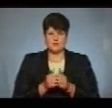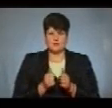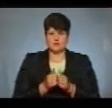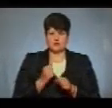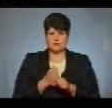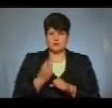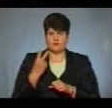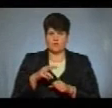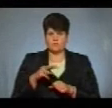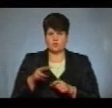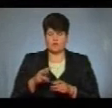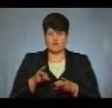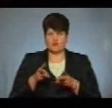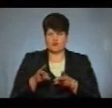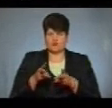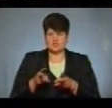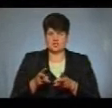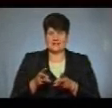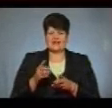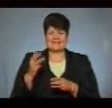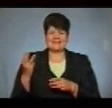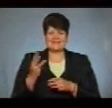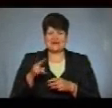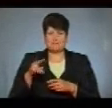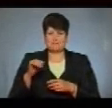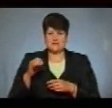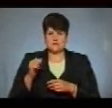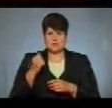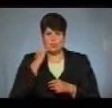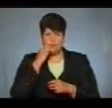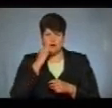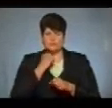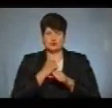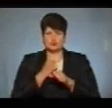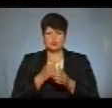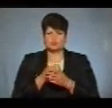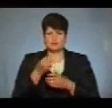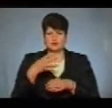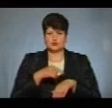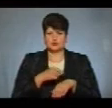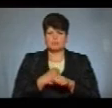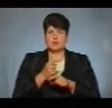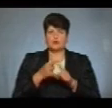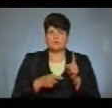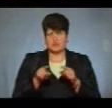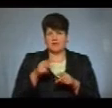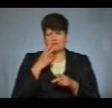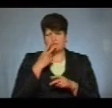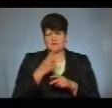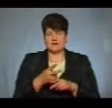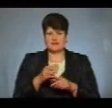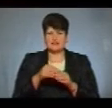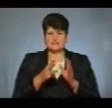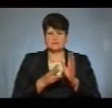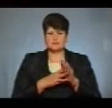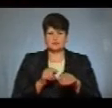створюють двометрову піч «Трипільську бабу». До 15-ї години зліпили половину. А так вона виглядає на